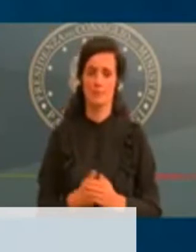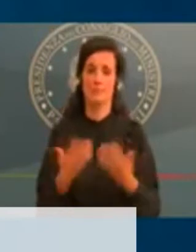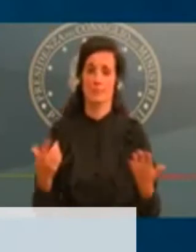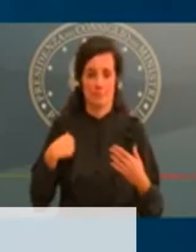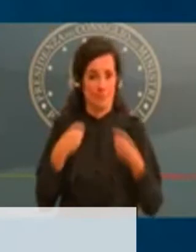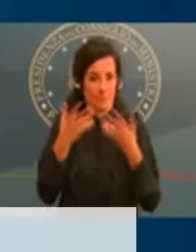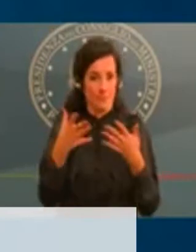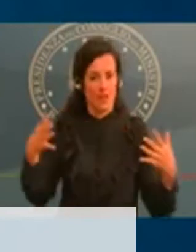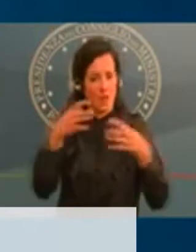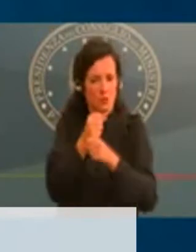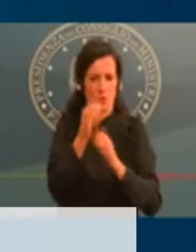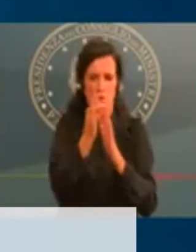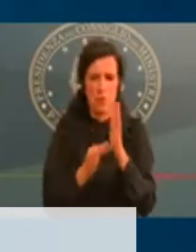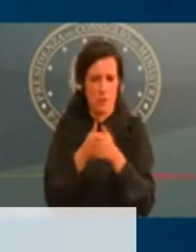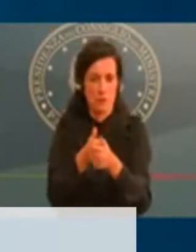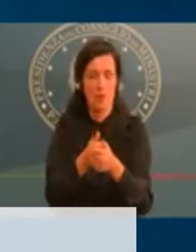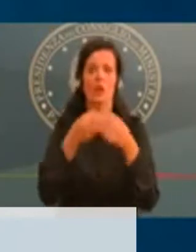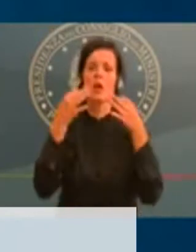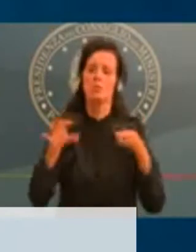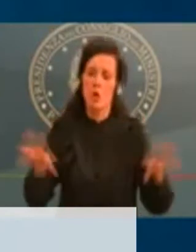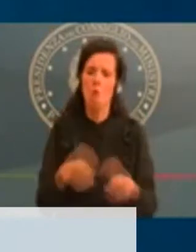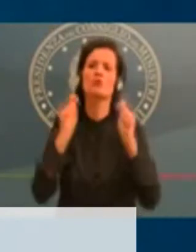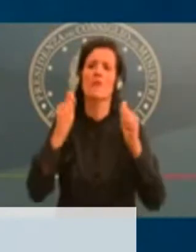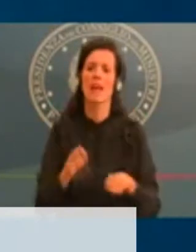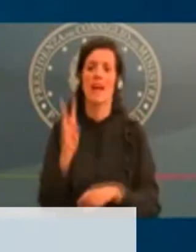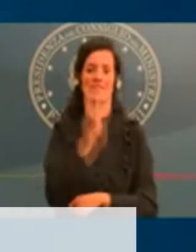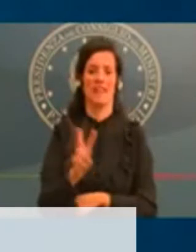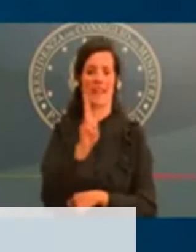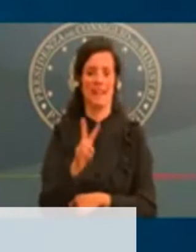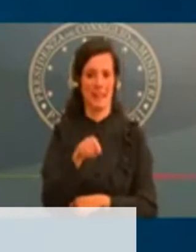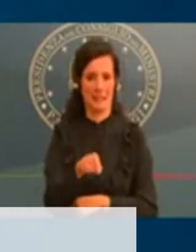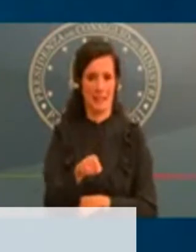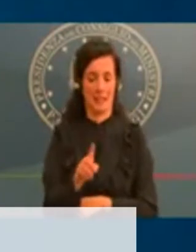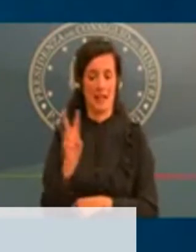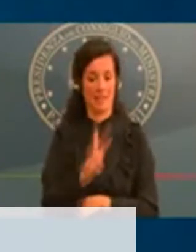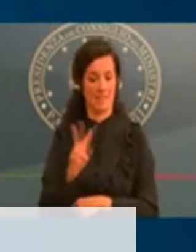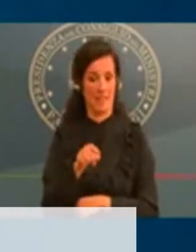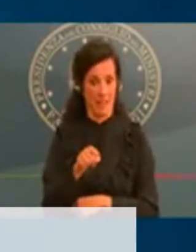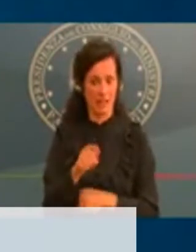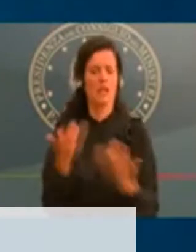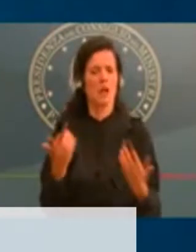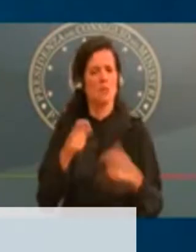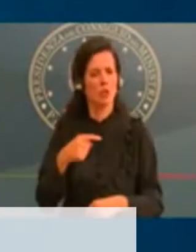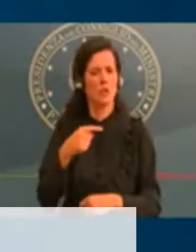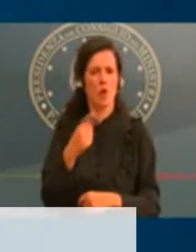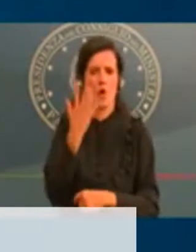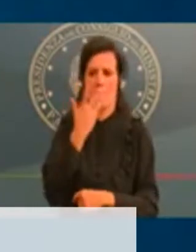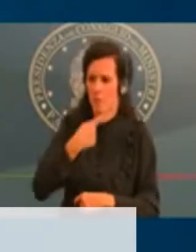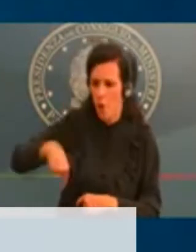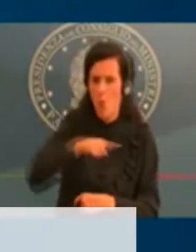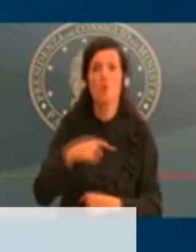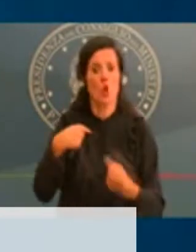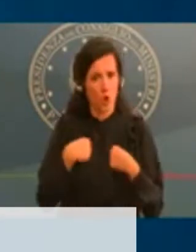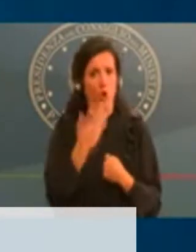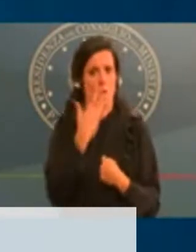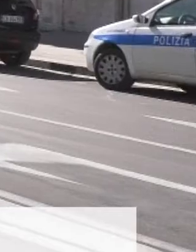per determinare il colore quindi divieti sarà certo determinante rt oltre all'organizzazione del servizio